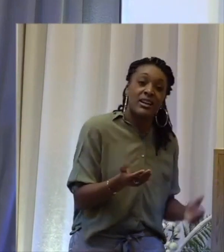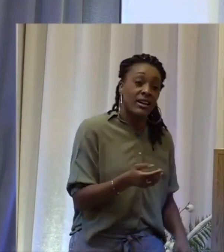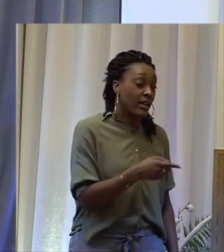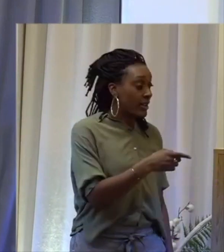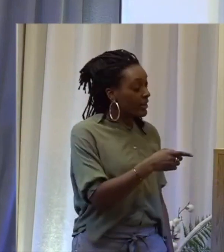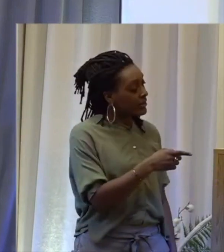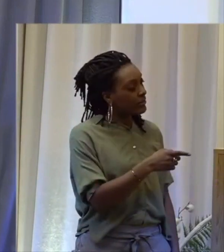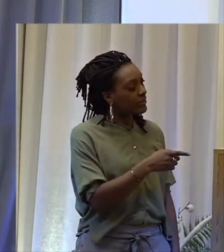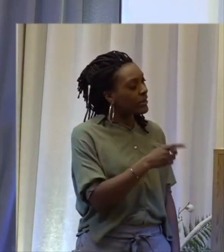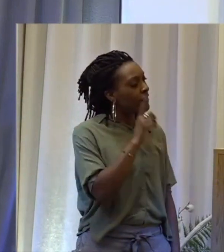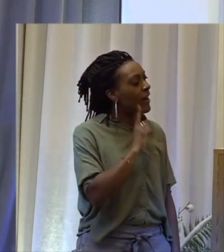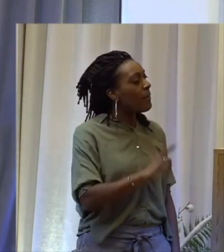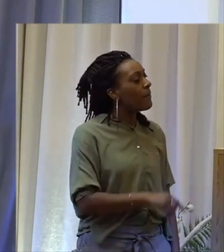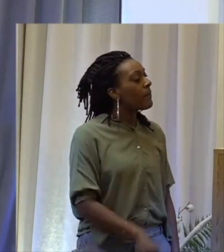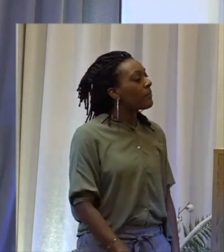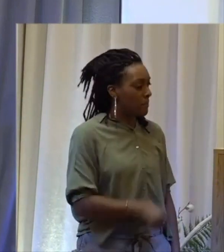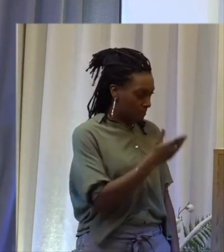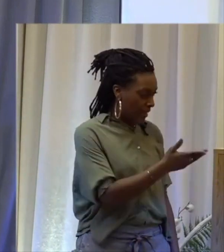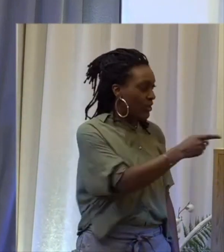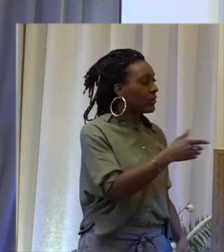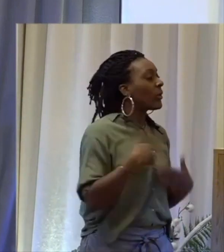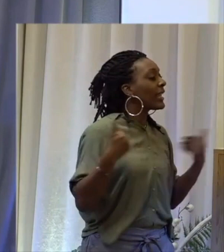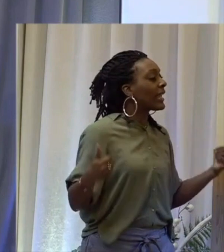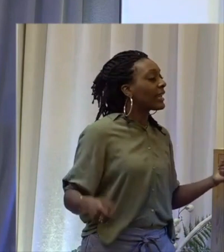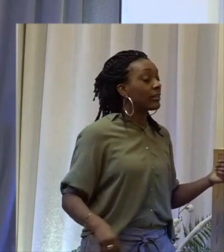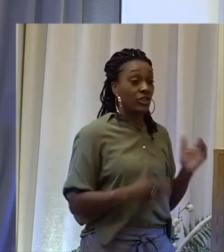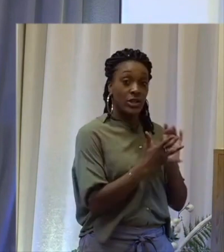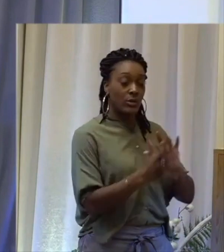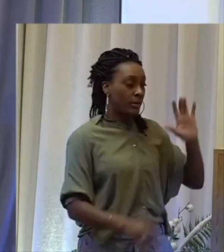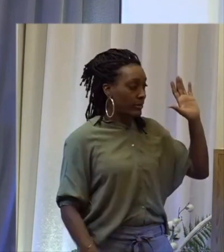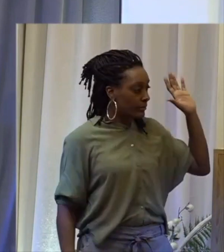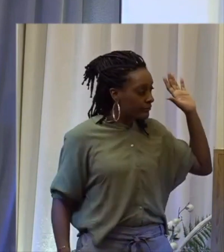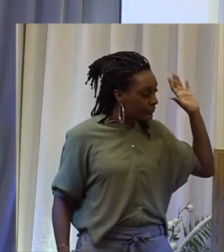femme, sois guérie. Il pose sa main sur elle.